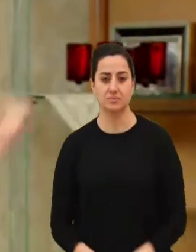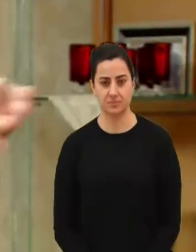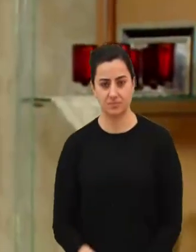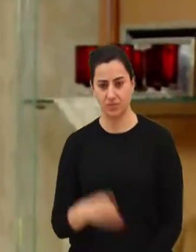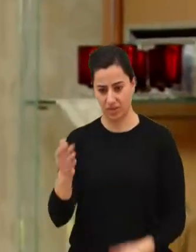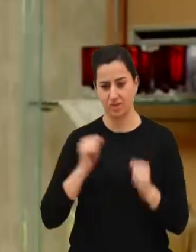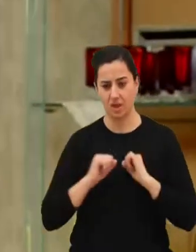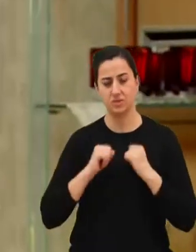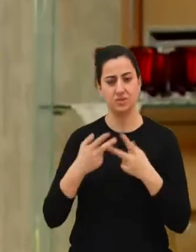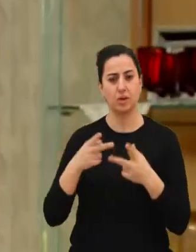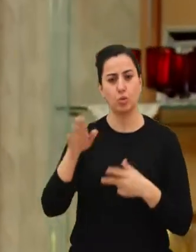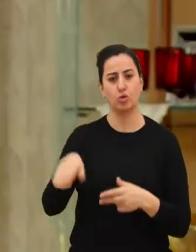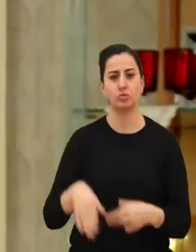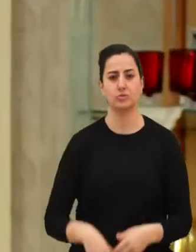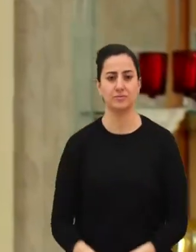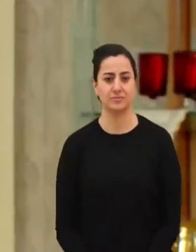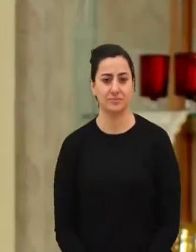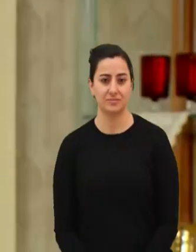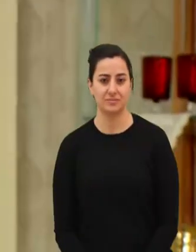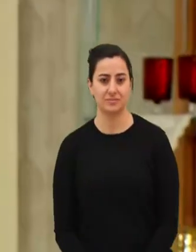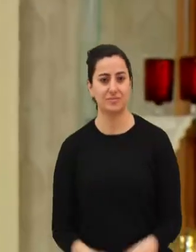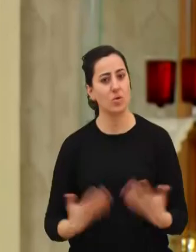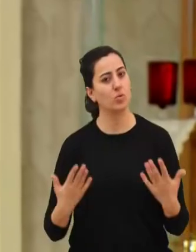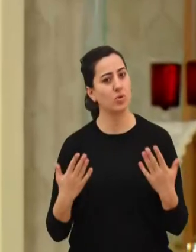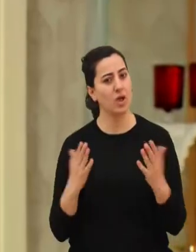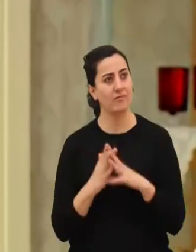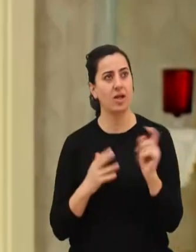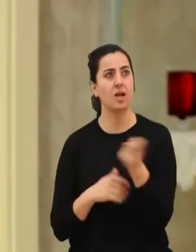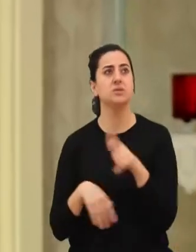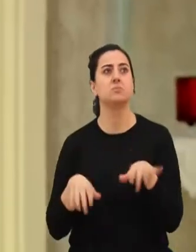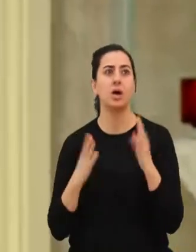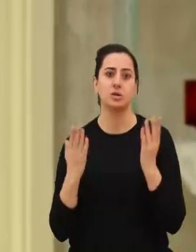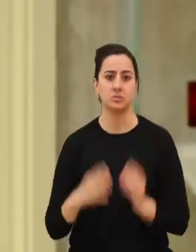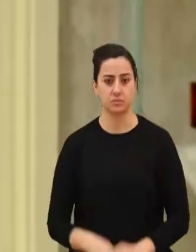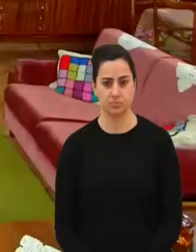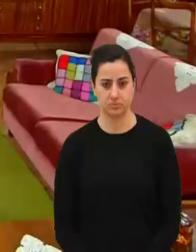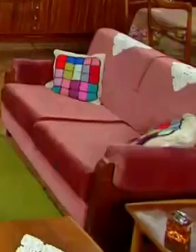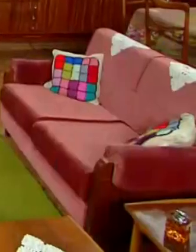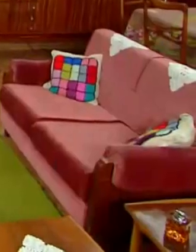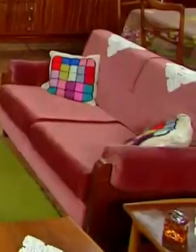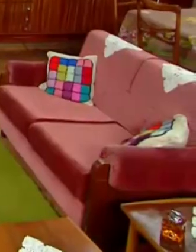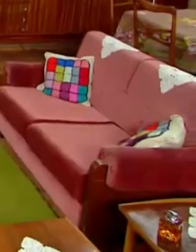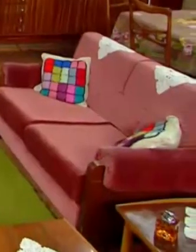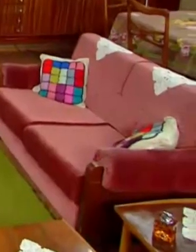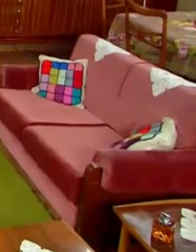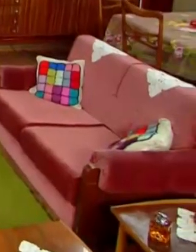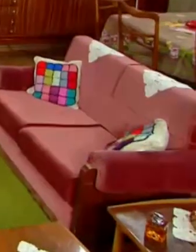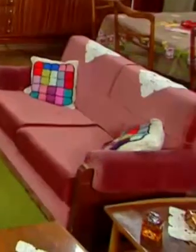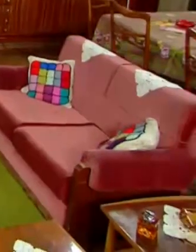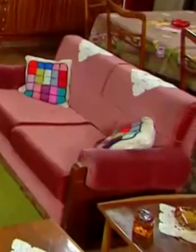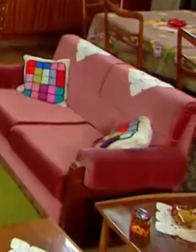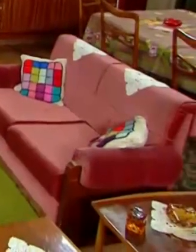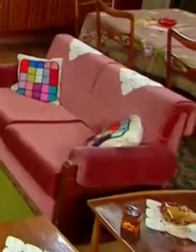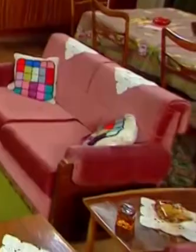yani. Ders çalışıyorsan oturabilirsin. Evden mevden kaçma da. Rukiye kulak memesini çekti.